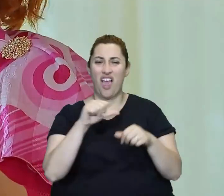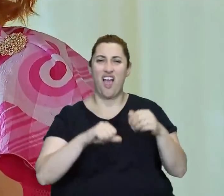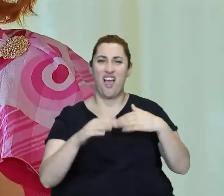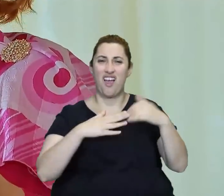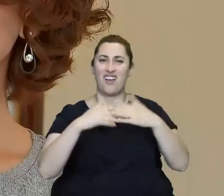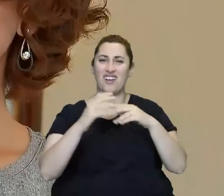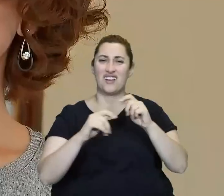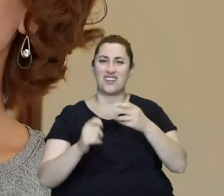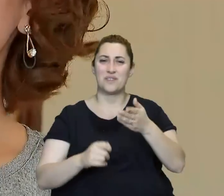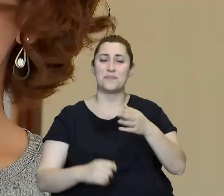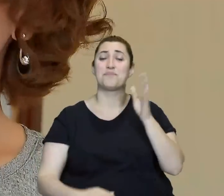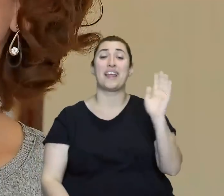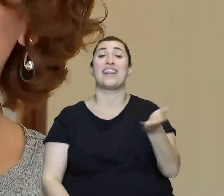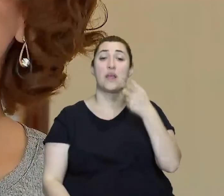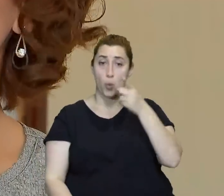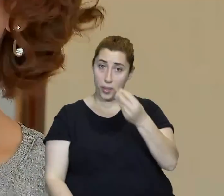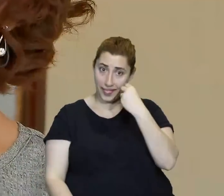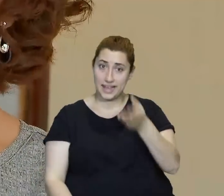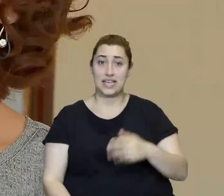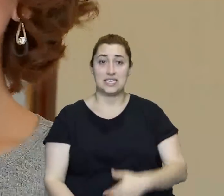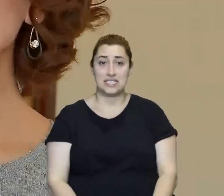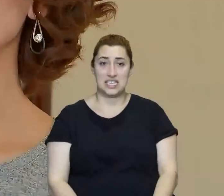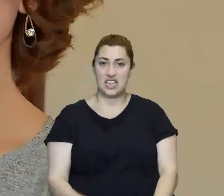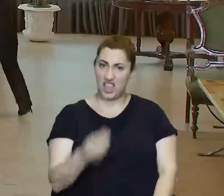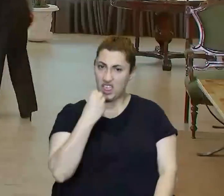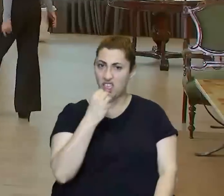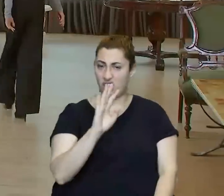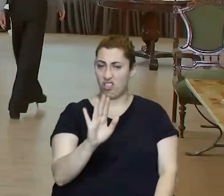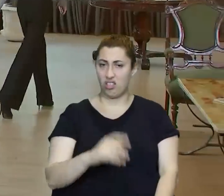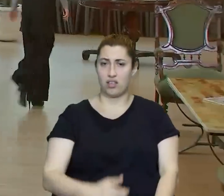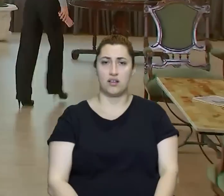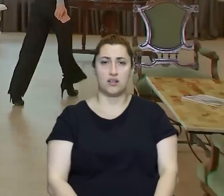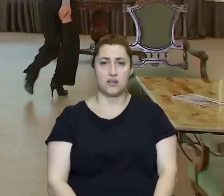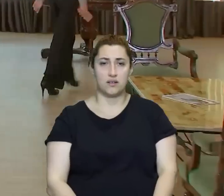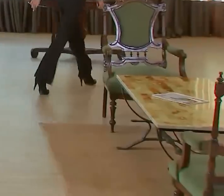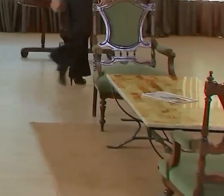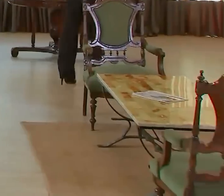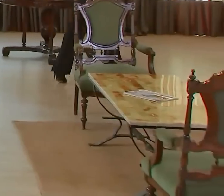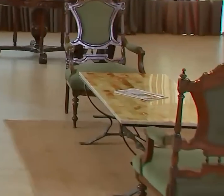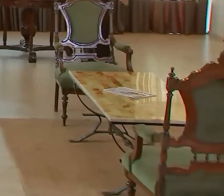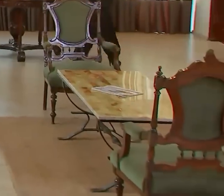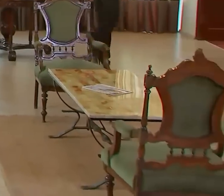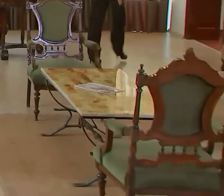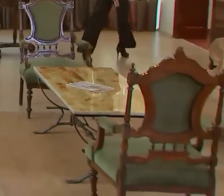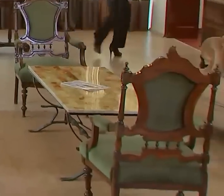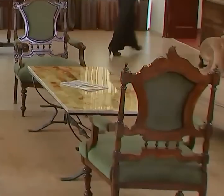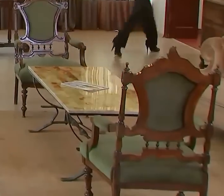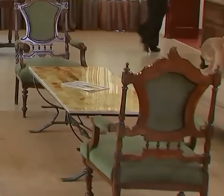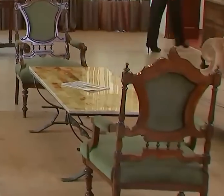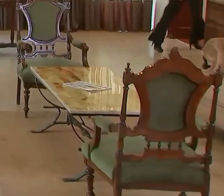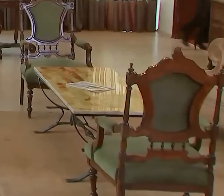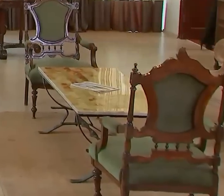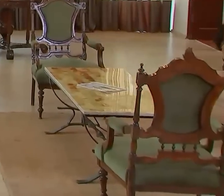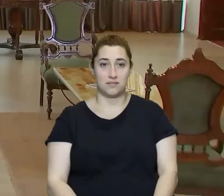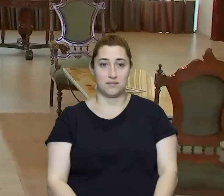olan. Neyse işte onu da yiyin. Yiyin yani. Gidiyor Cevriye. Aman diye güldü